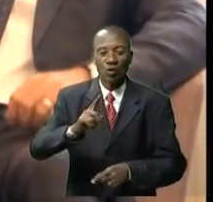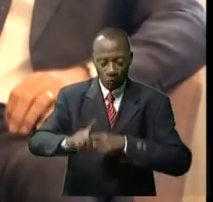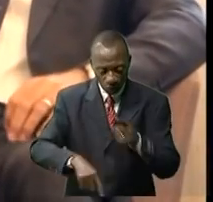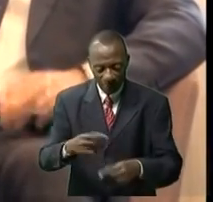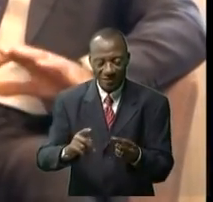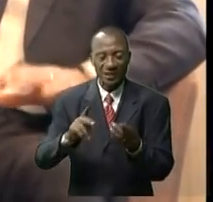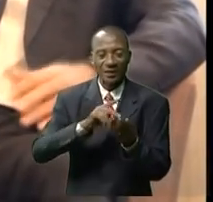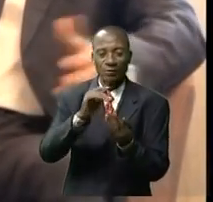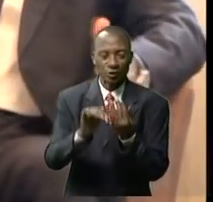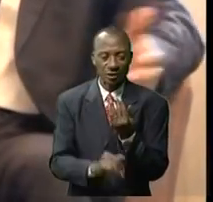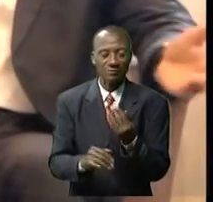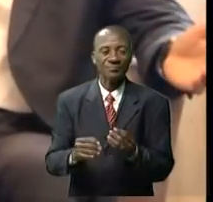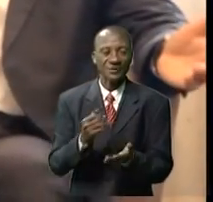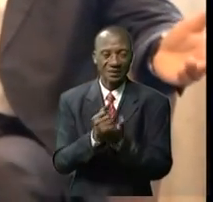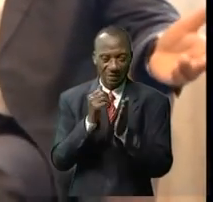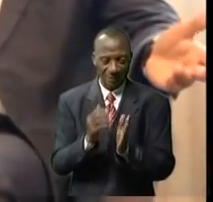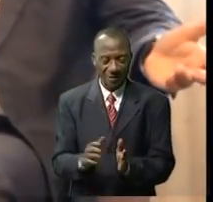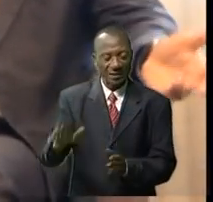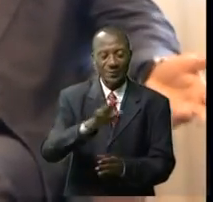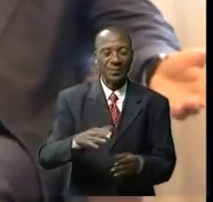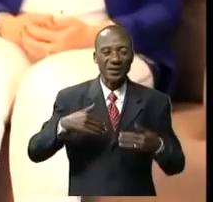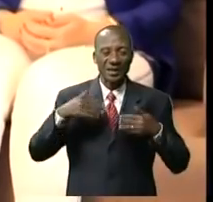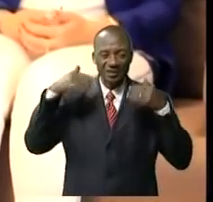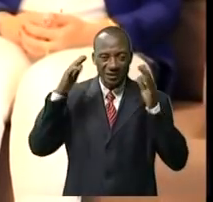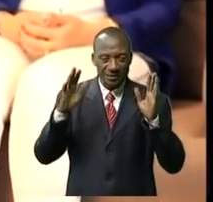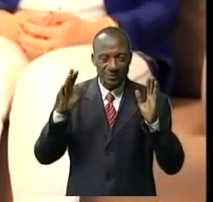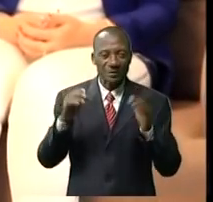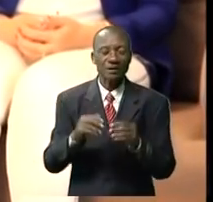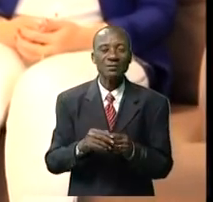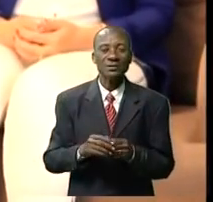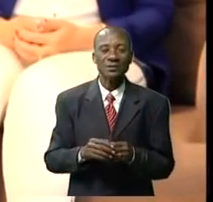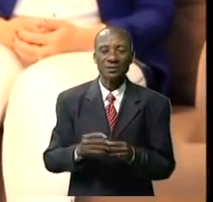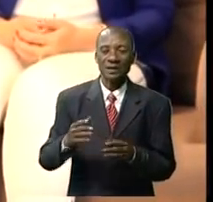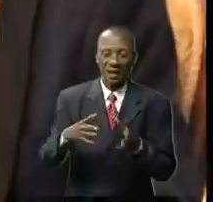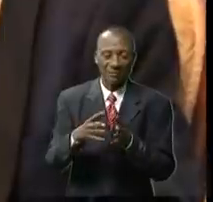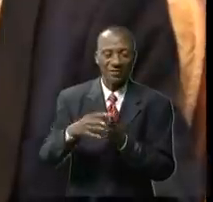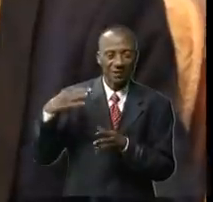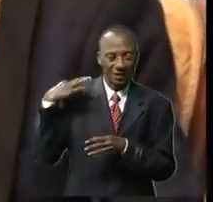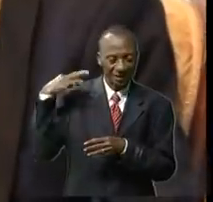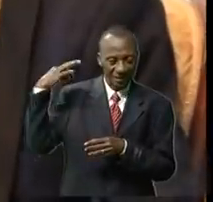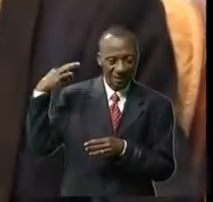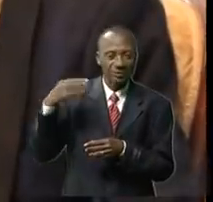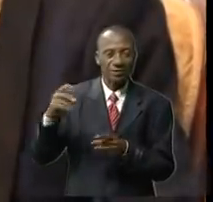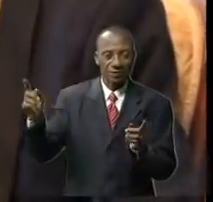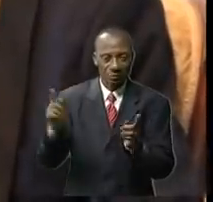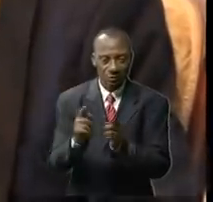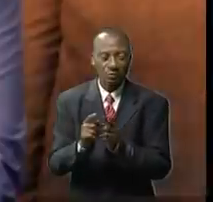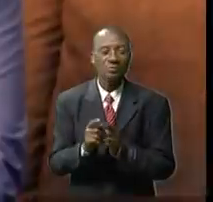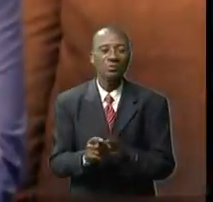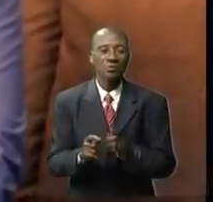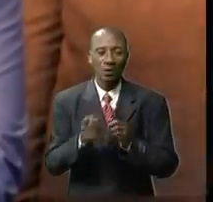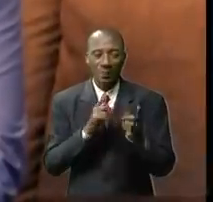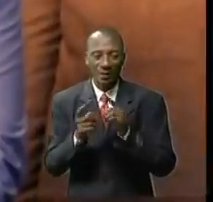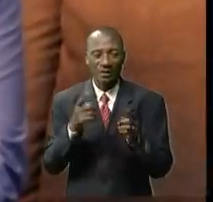L'ambassadeur égyptien Hamdi Chaban, qui a reçu cette délégation à la chancellerie pour échanger sur la